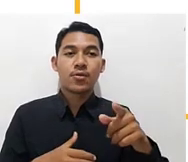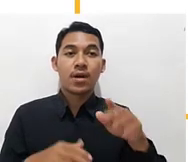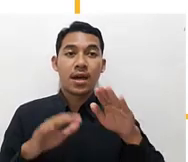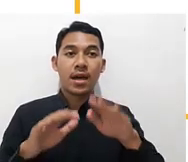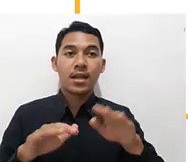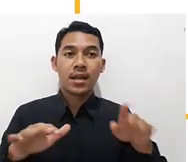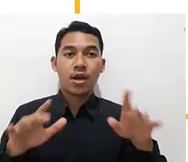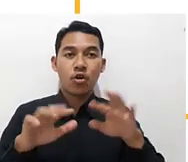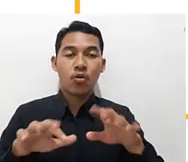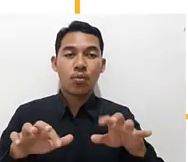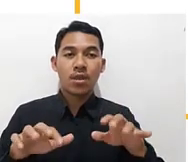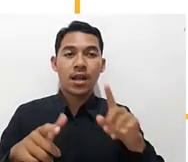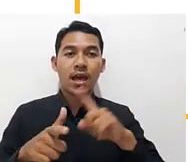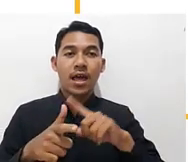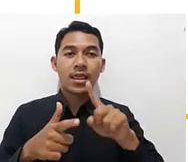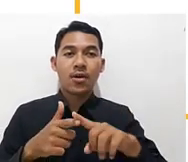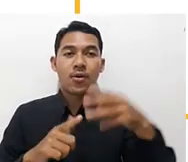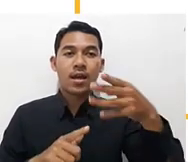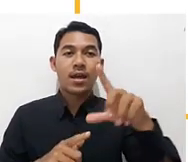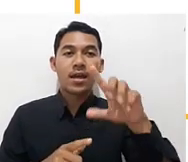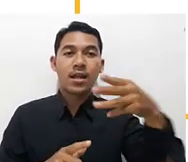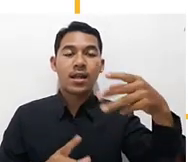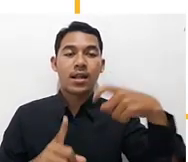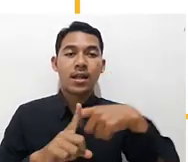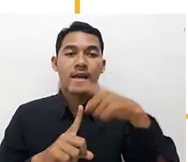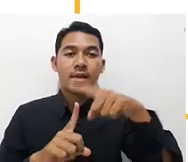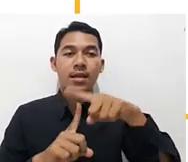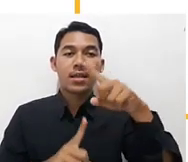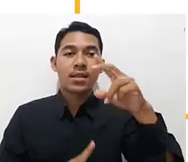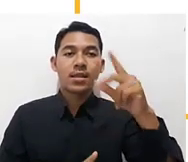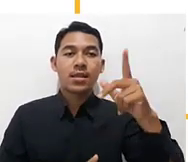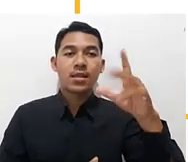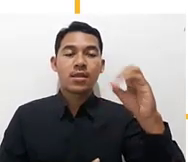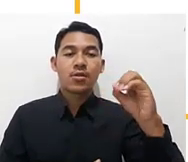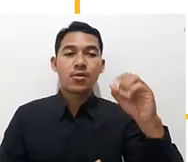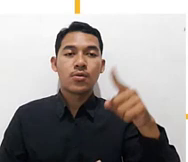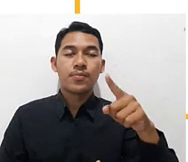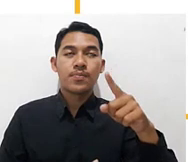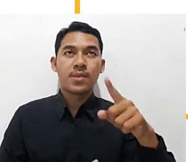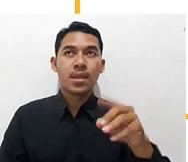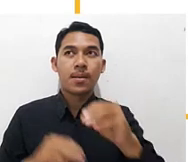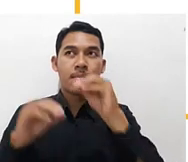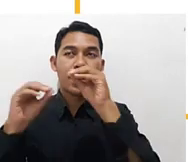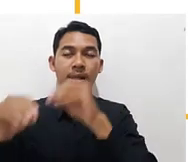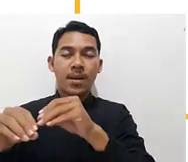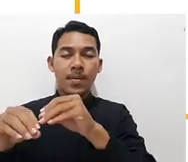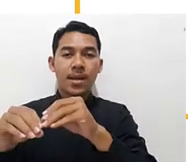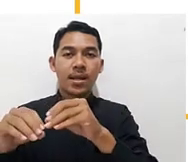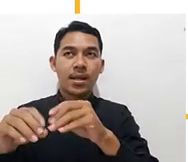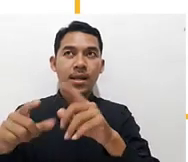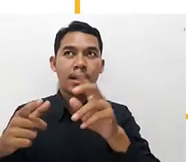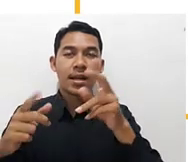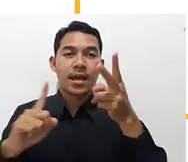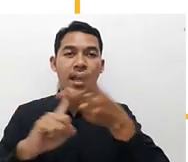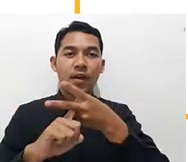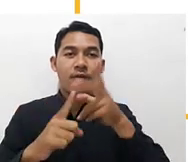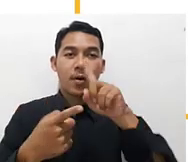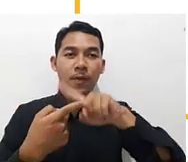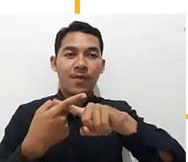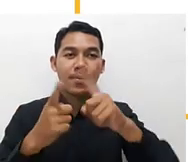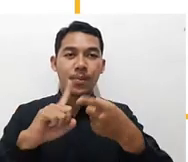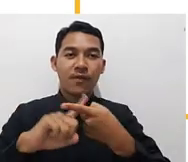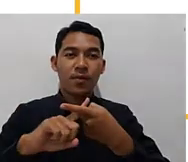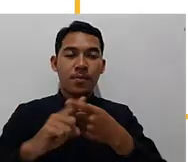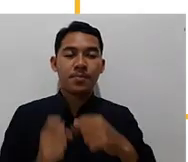juga pasti tahu sih, apalagi yang KTK gitu ya. Nah, eh aplikatif dari flip-flop sendiri itu ada pada RAM. Jadi